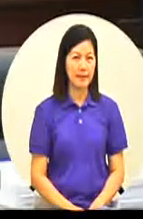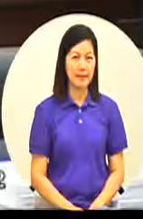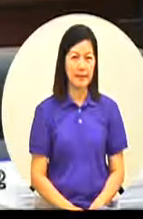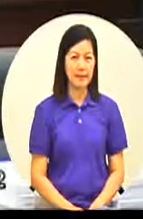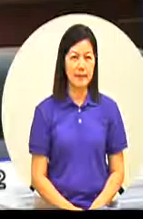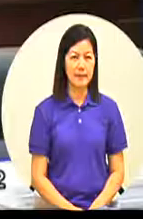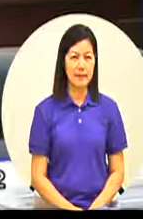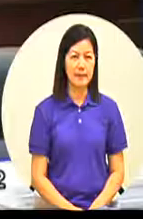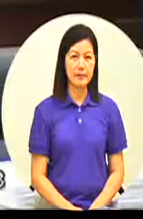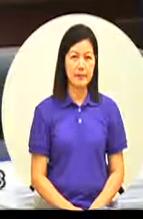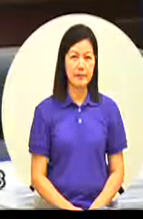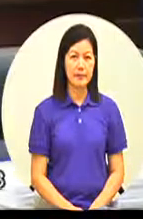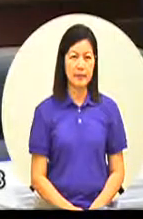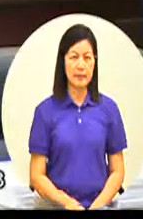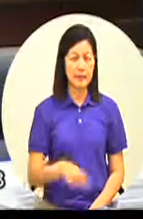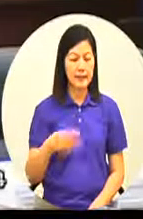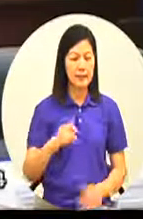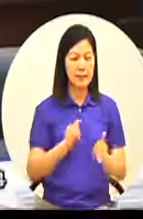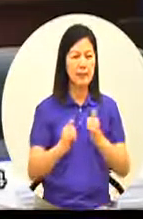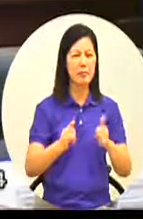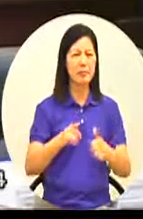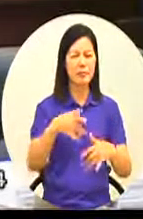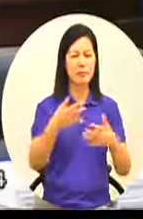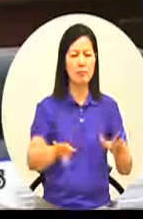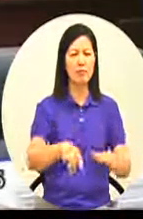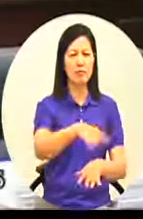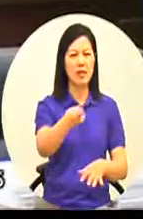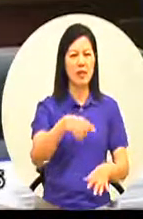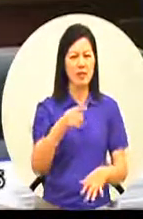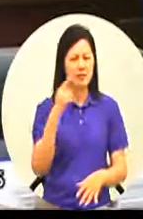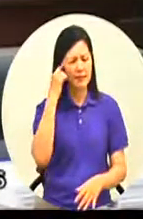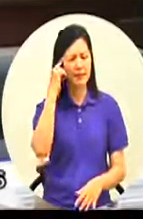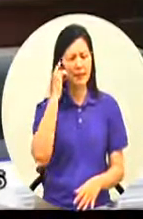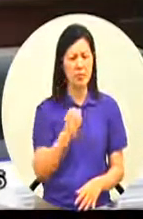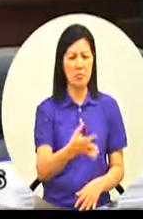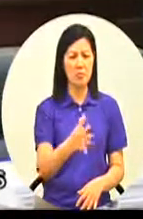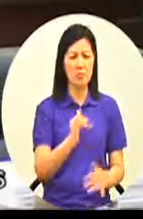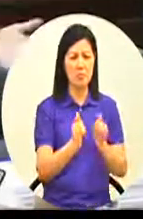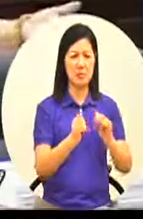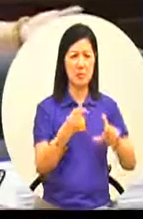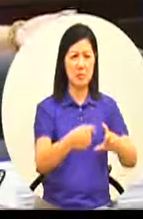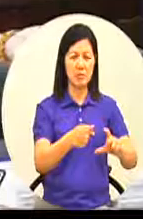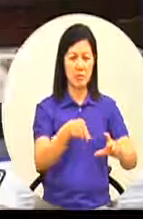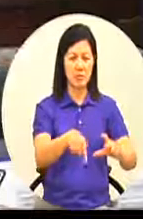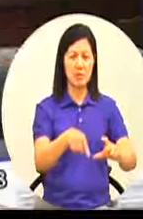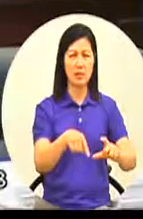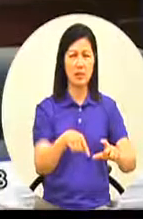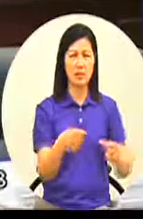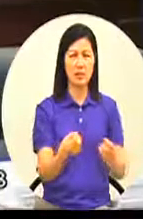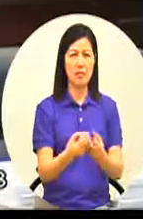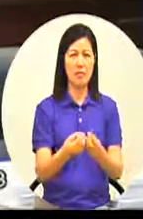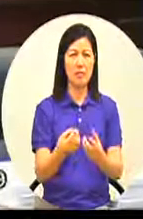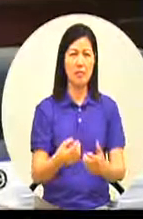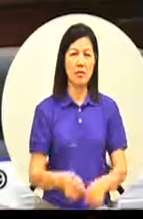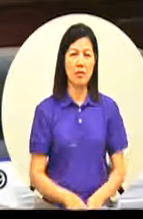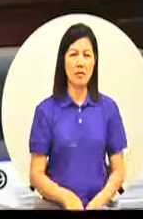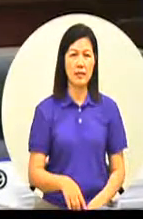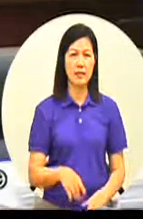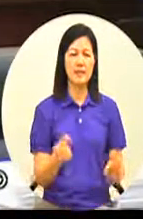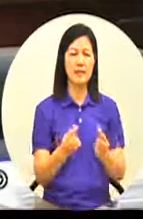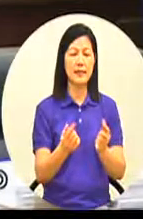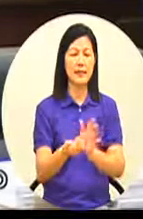的人说，为什么这样呢？我们这个社区吼，那这样很多。刚刚我想，我们张汉忠也